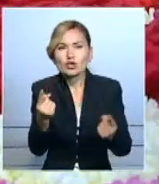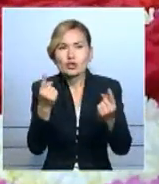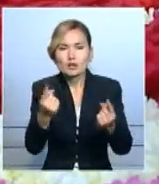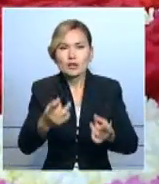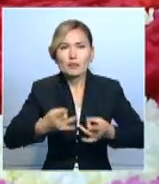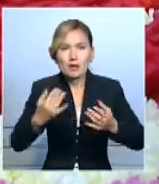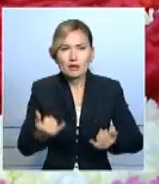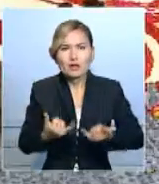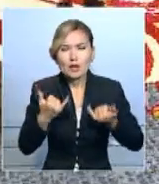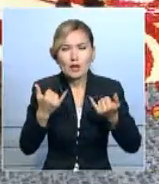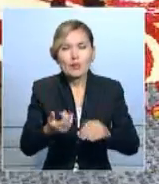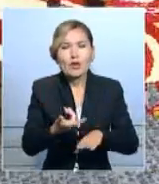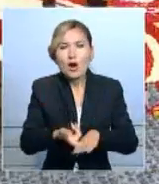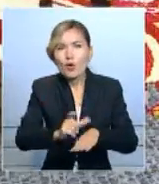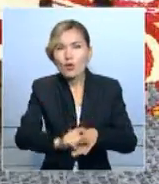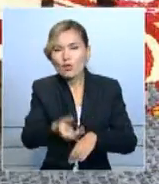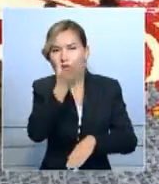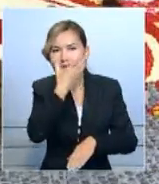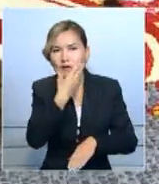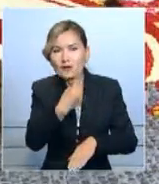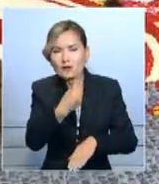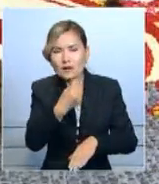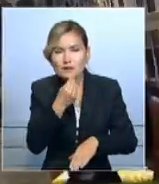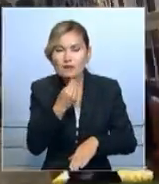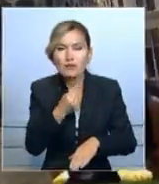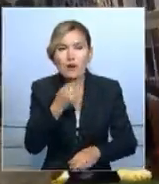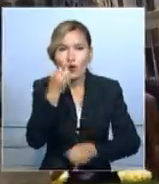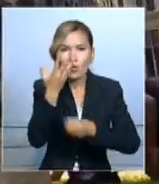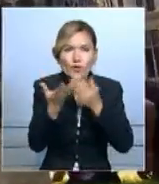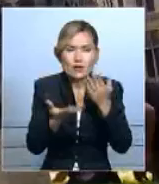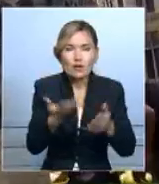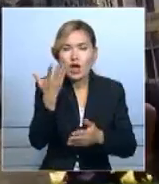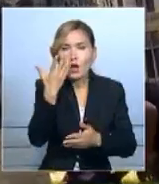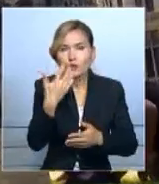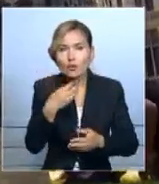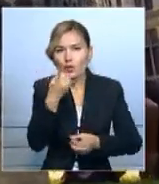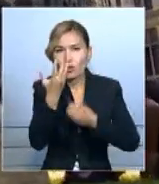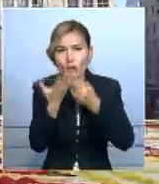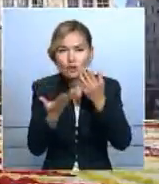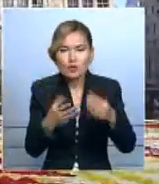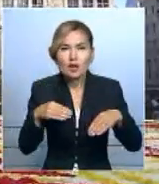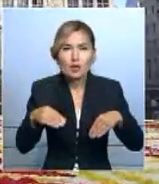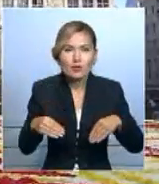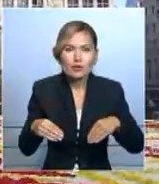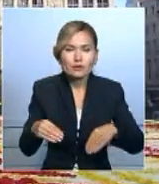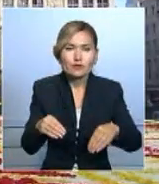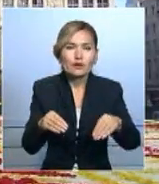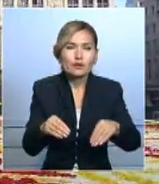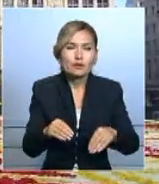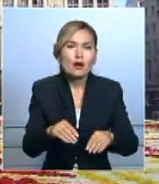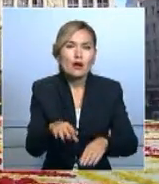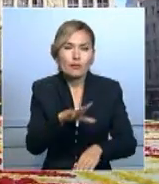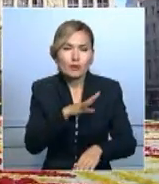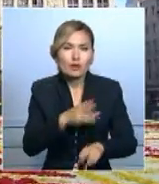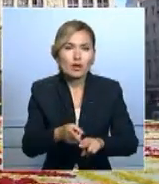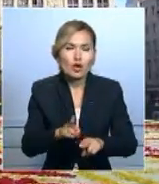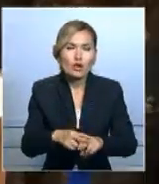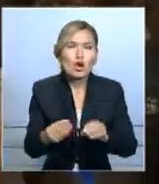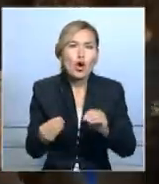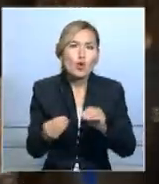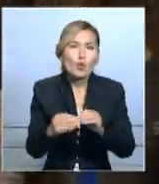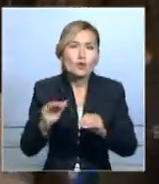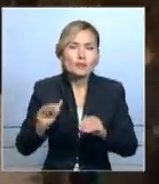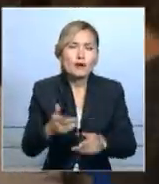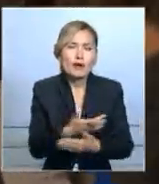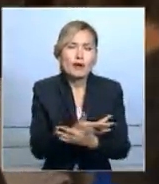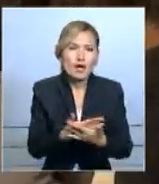Көздің жауынылар көркемдікті жасауға дәстүр бойынша түрлі түсті 100 мыңға жуық бегония гүлі мен 10 мыңнан астам нарғыз гүл